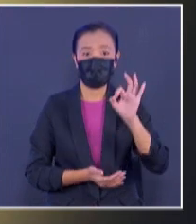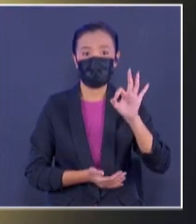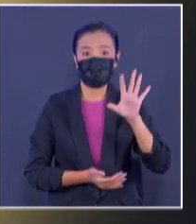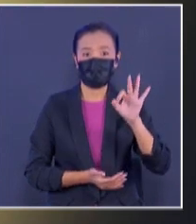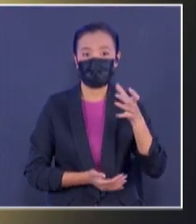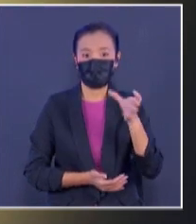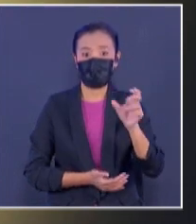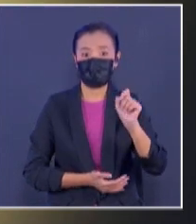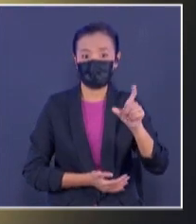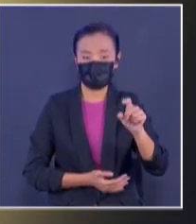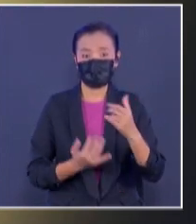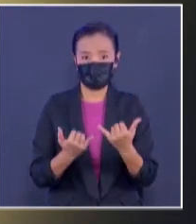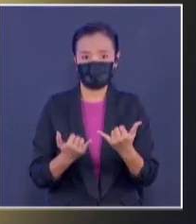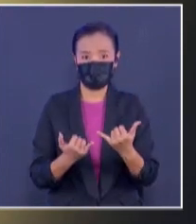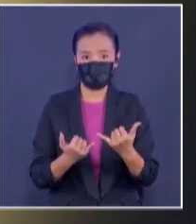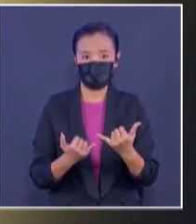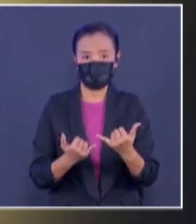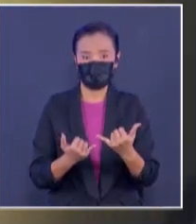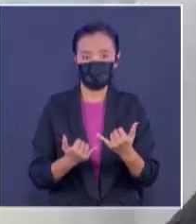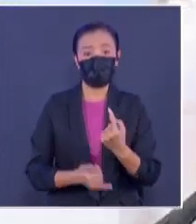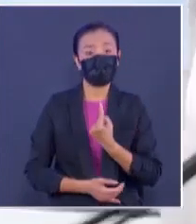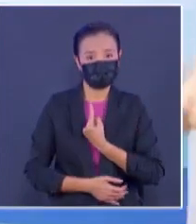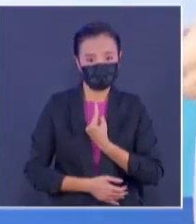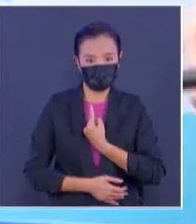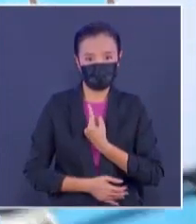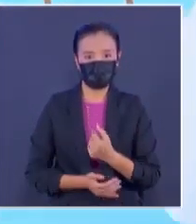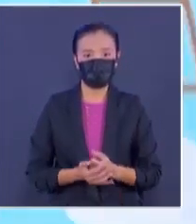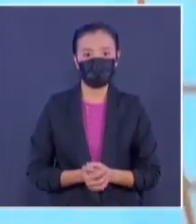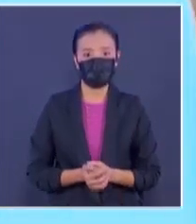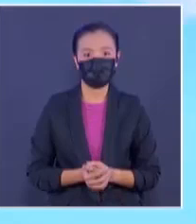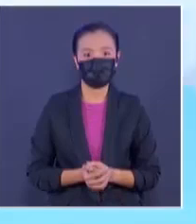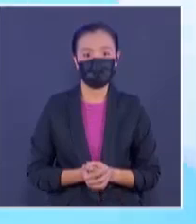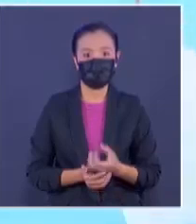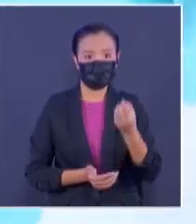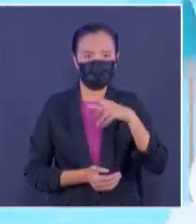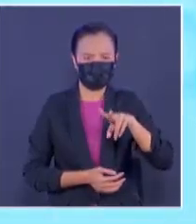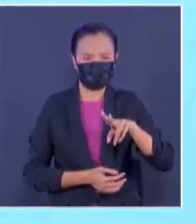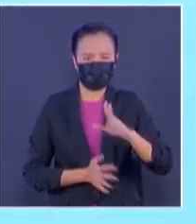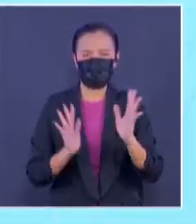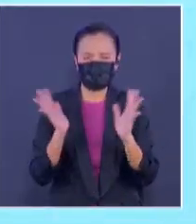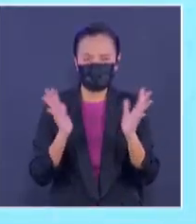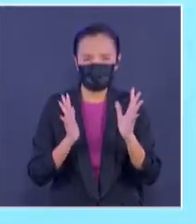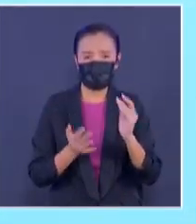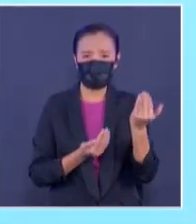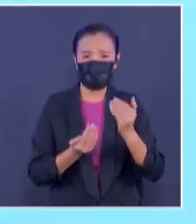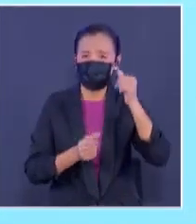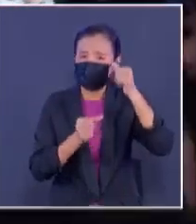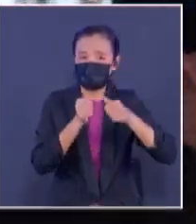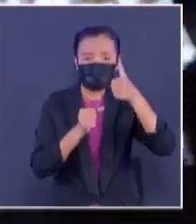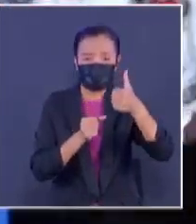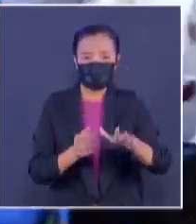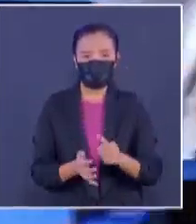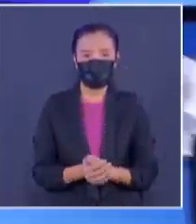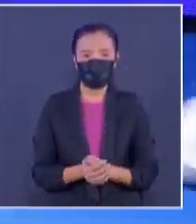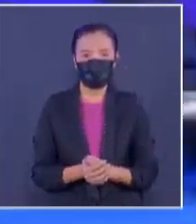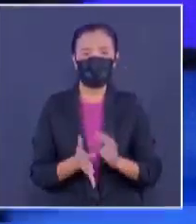ลียร์ให้ชัดๆเลยค่ะว่าตอนนี้สถานะหัวใจยังโสดนะคะและที่มีคนบอกว่าเธอมีแฟนเยอะมากจนลูกเนี่ยจะจำได้ไหมเ